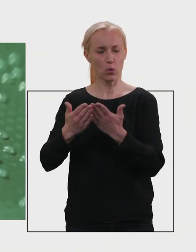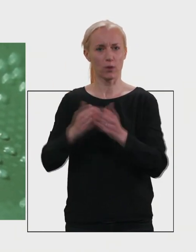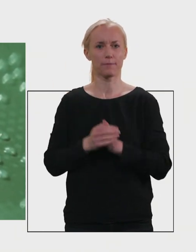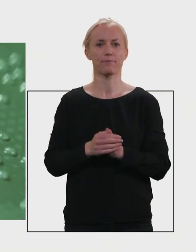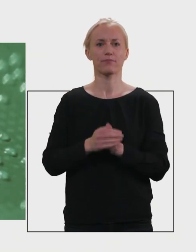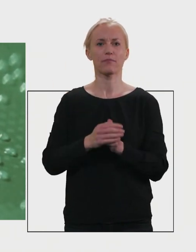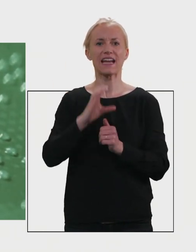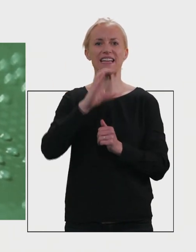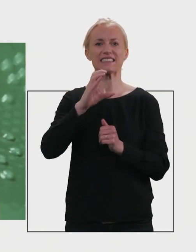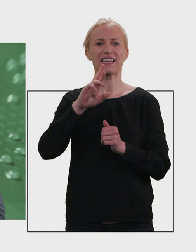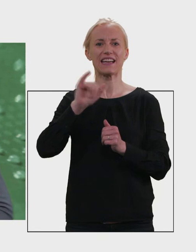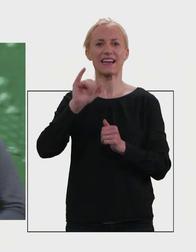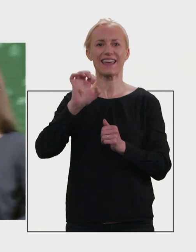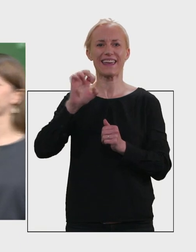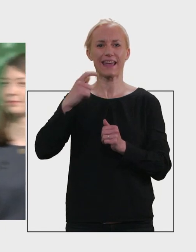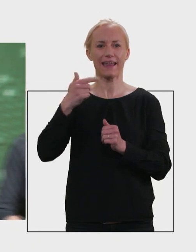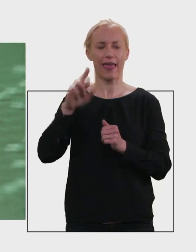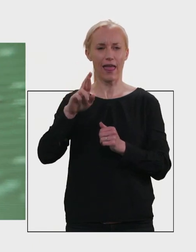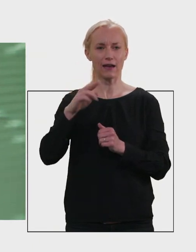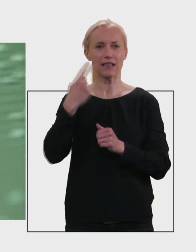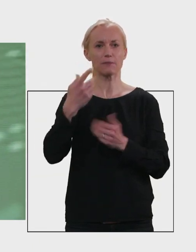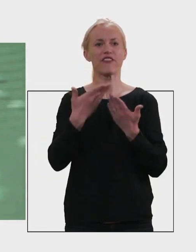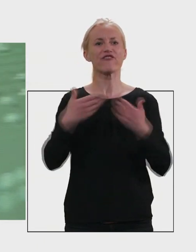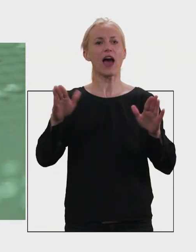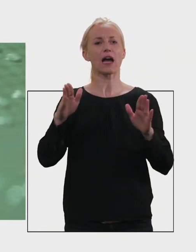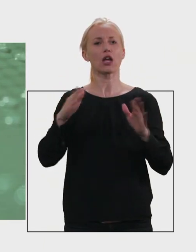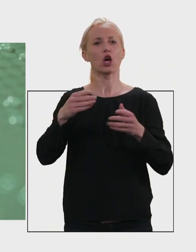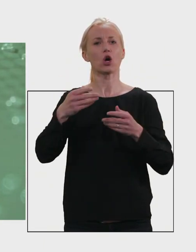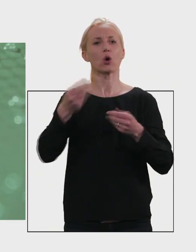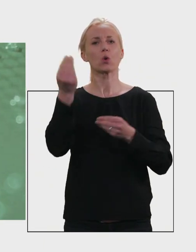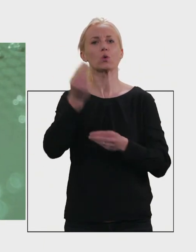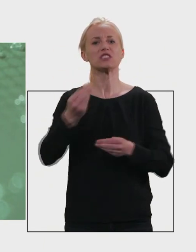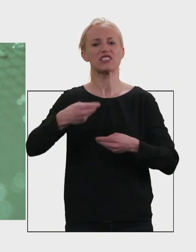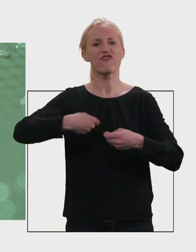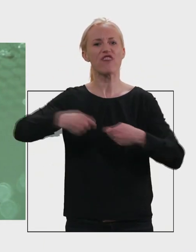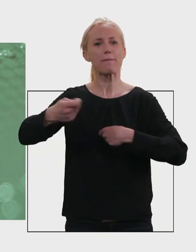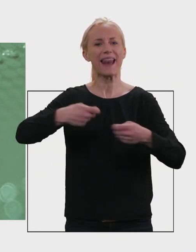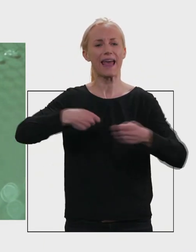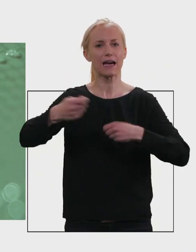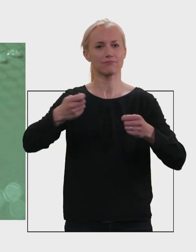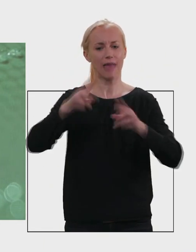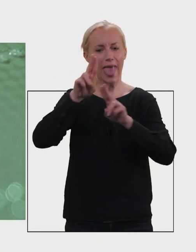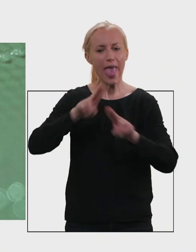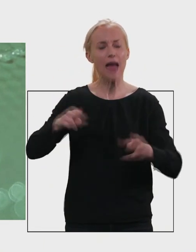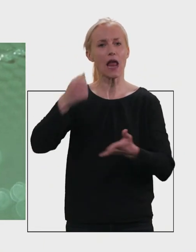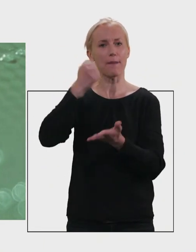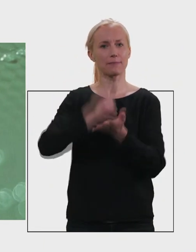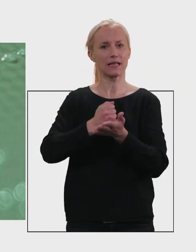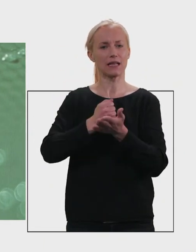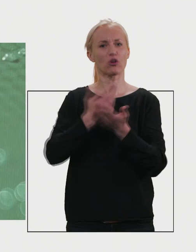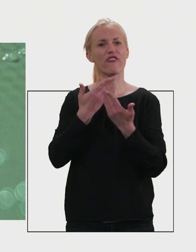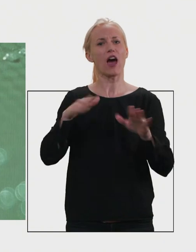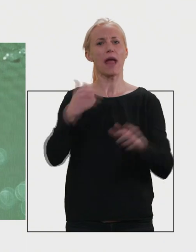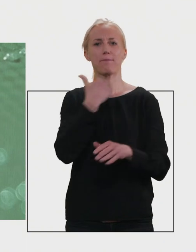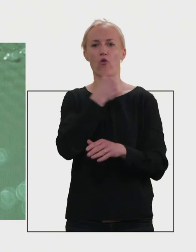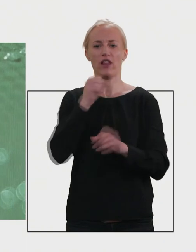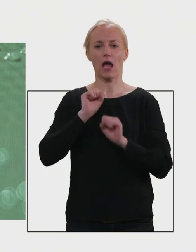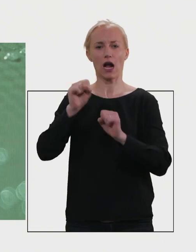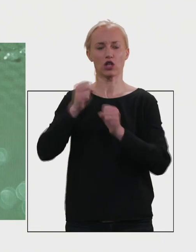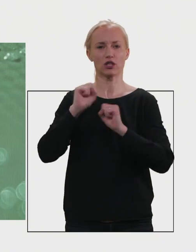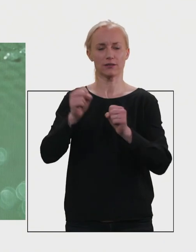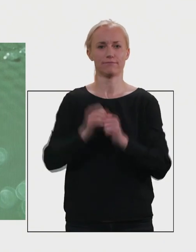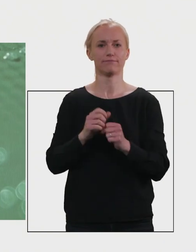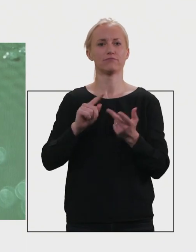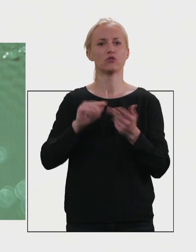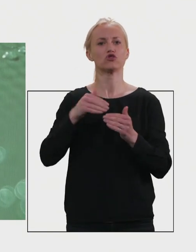Rieger. Sie ist freie Kunstvermittlerin, seit vielen Jahren ehrenamtlich und natürlich auch freiberuflich engagiert. Wir haben